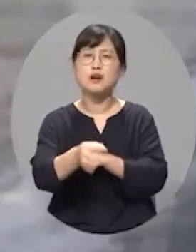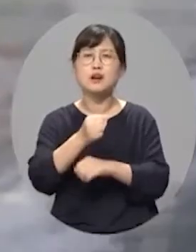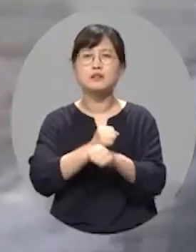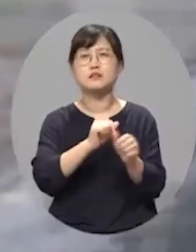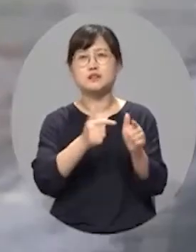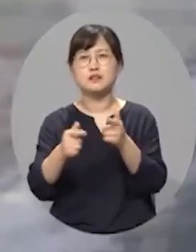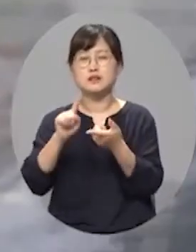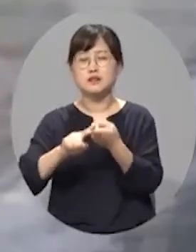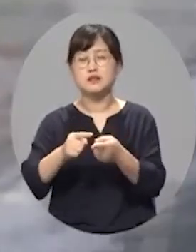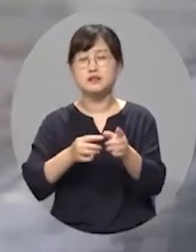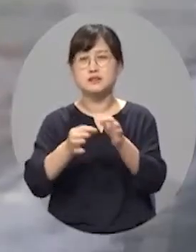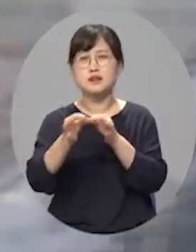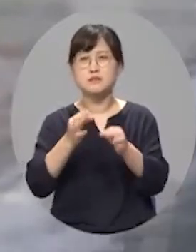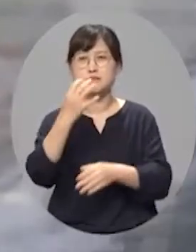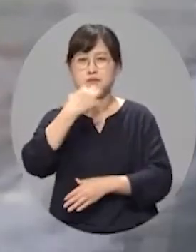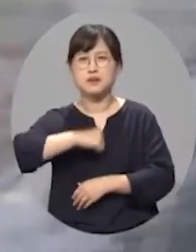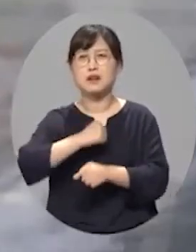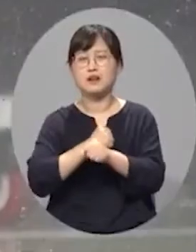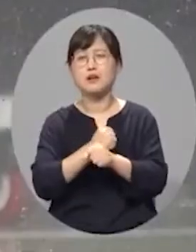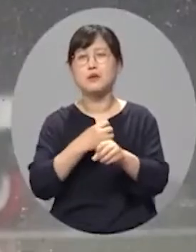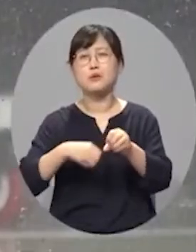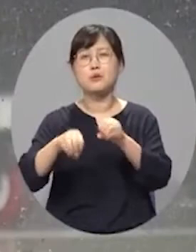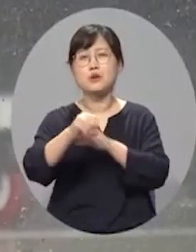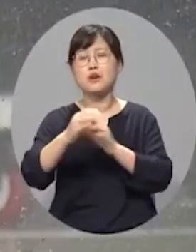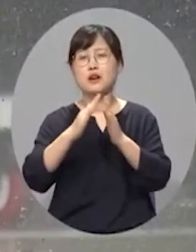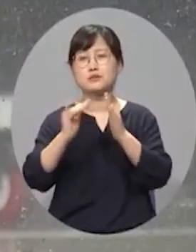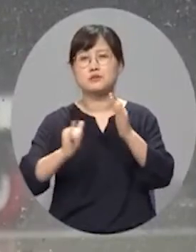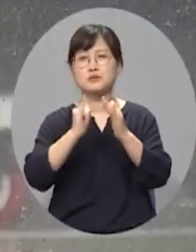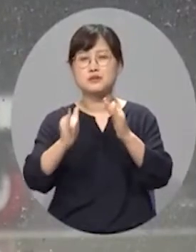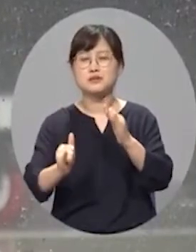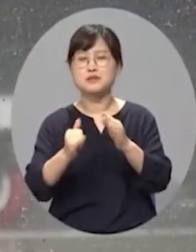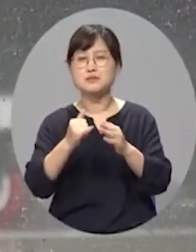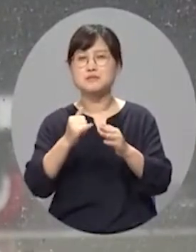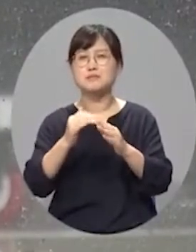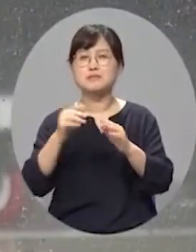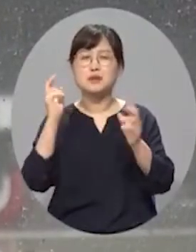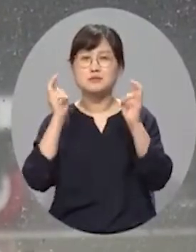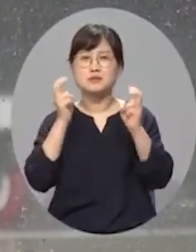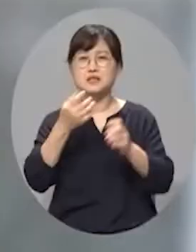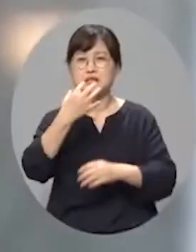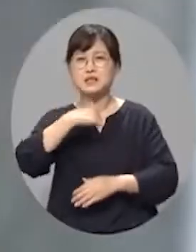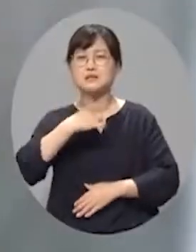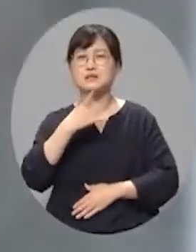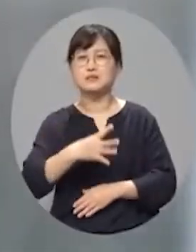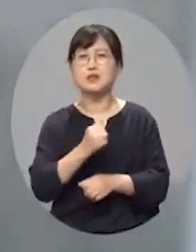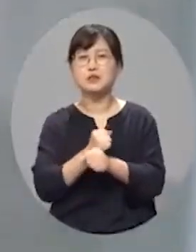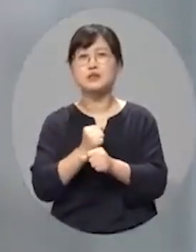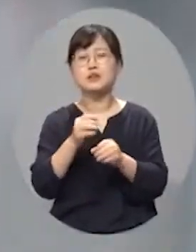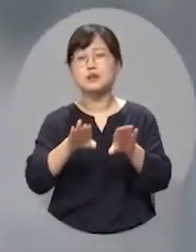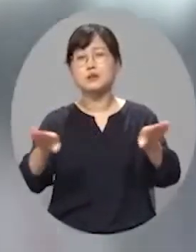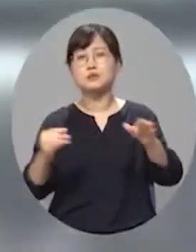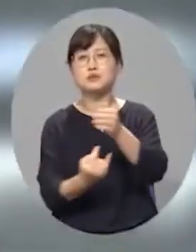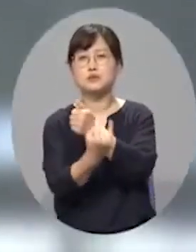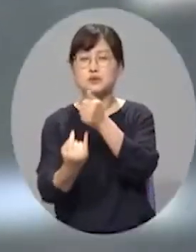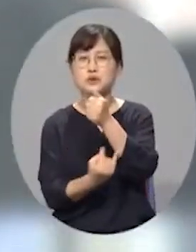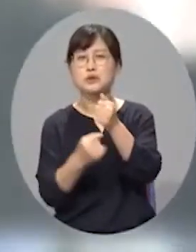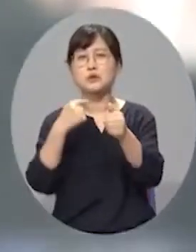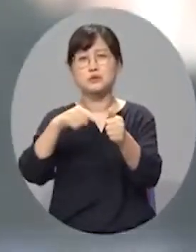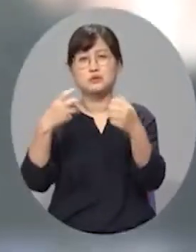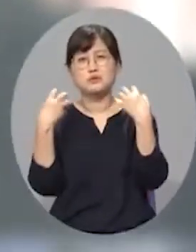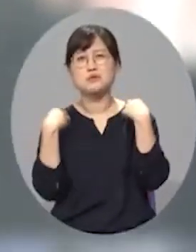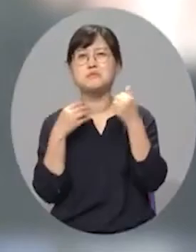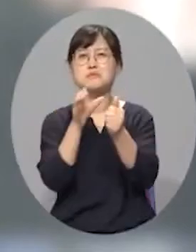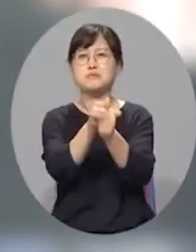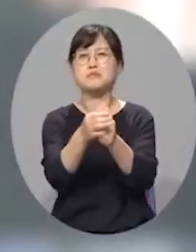시장을 장악한 가족업체들의 배만 불리고 있다는 우려가 커지고 있지만 도교육청과 공정위의 핑퐁 게임이